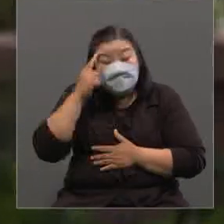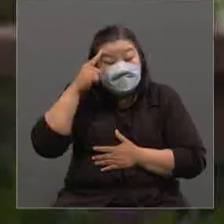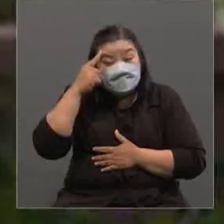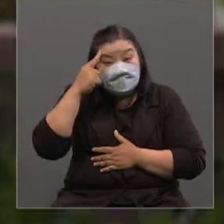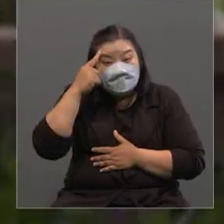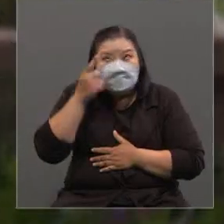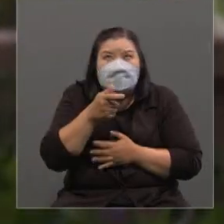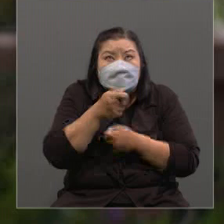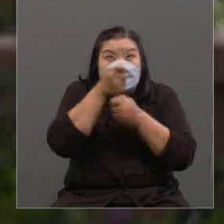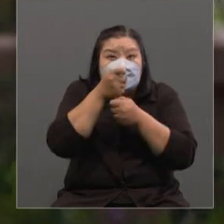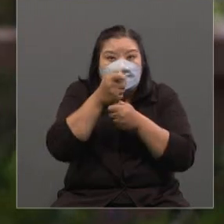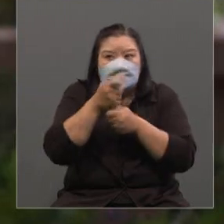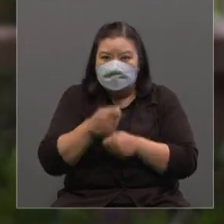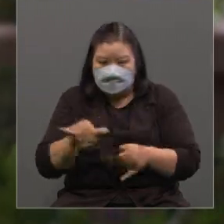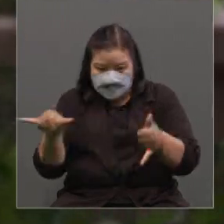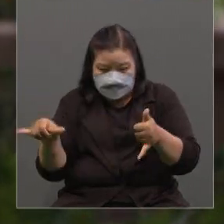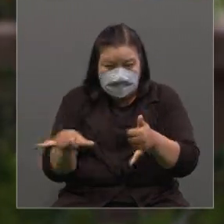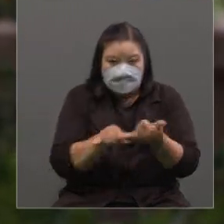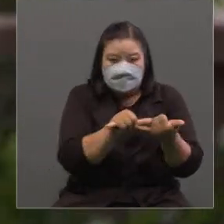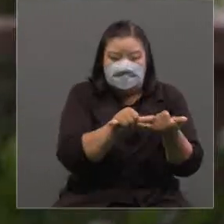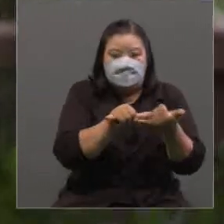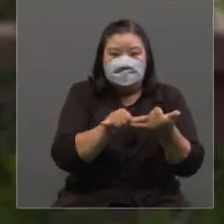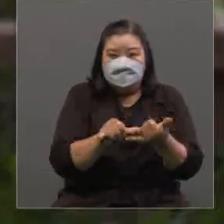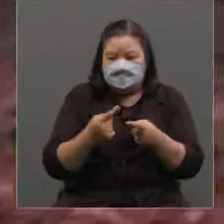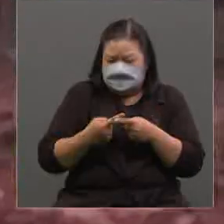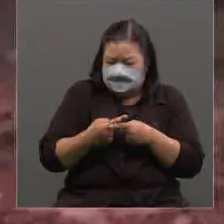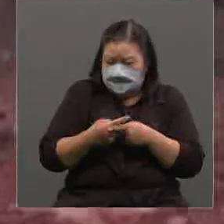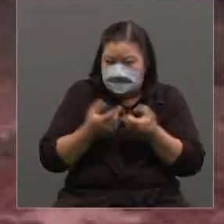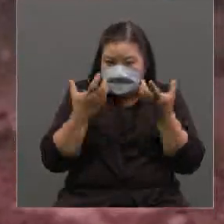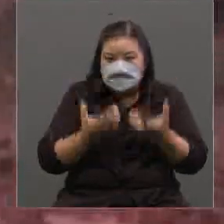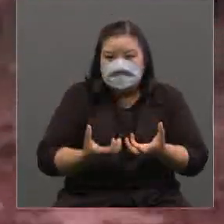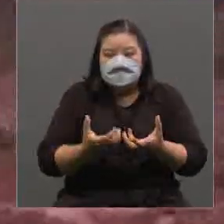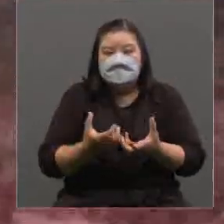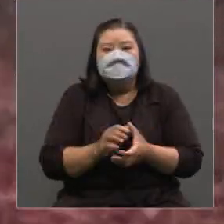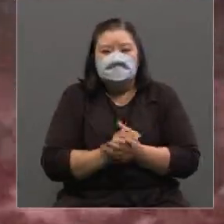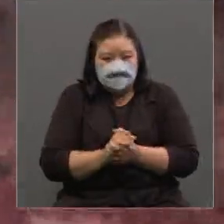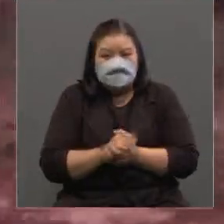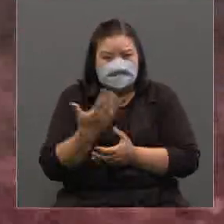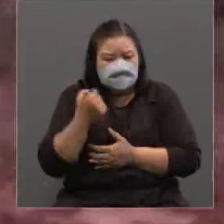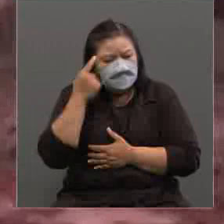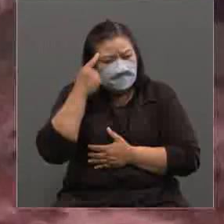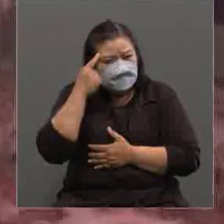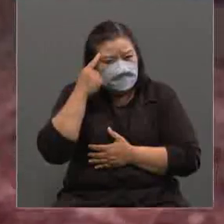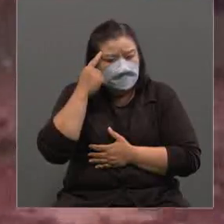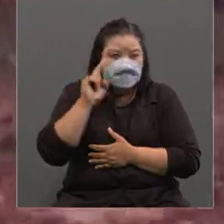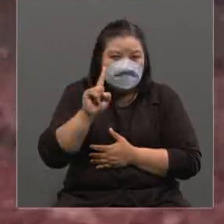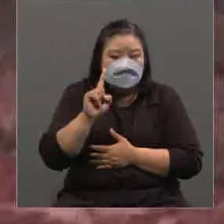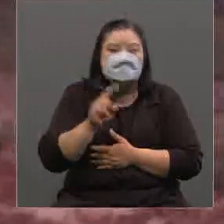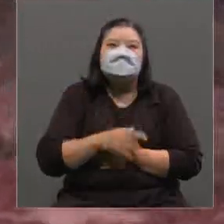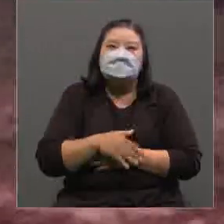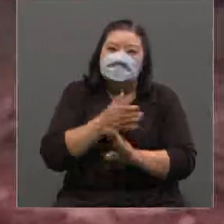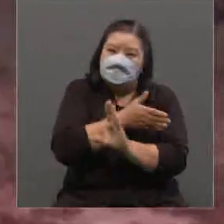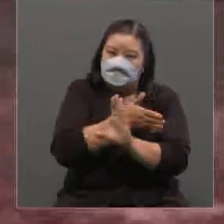โดนไล่ขวิดบาดเจ็บไม่ใช่ธรรมดานะบาดเจ็บสาหัสเลยนะฮะแล้วย้อนไปเพียงแค่ระยะเวลา